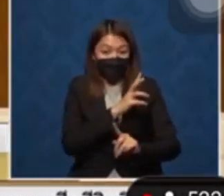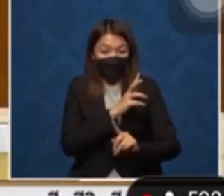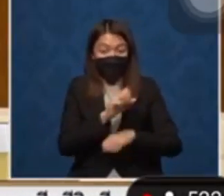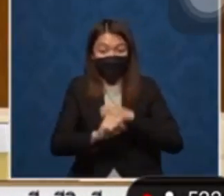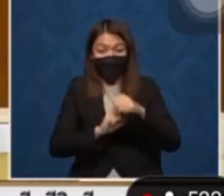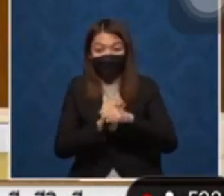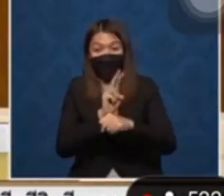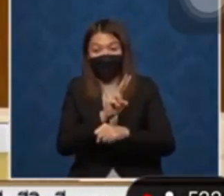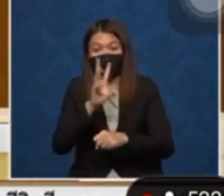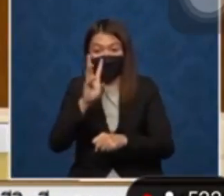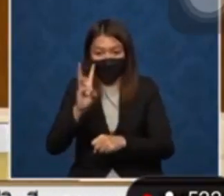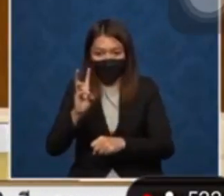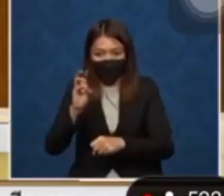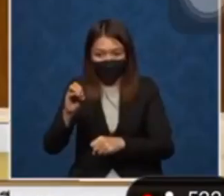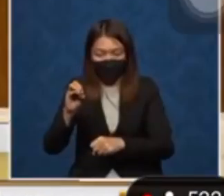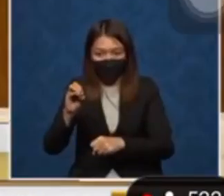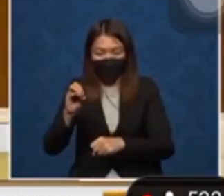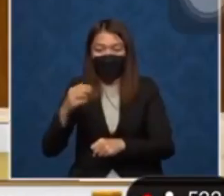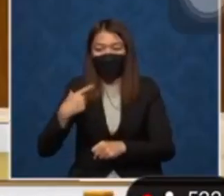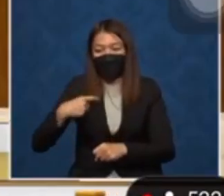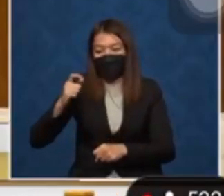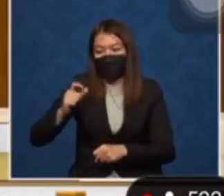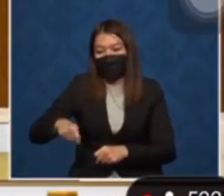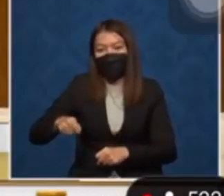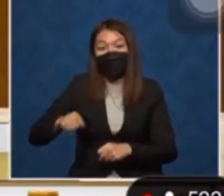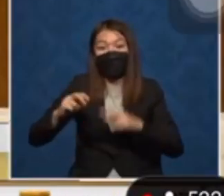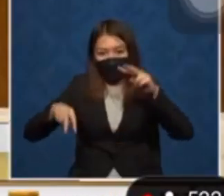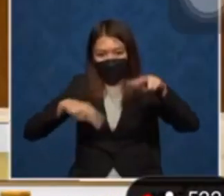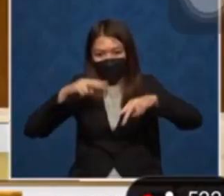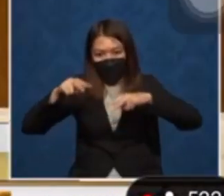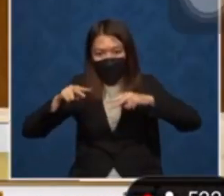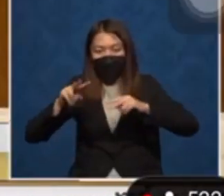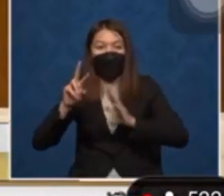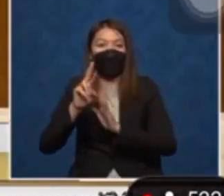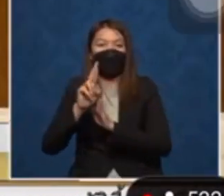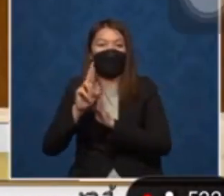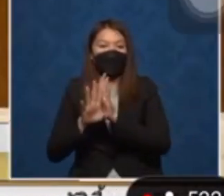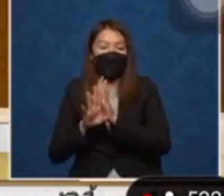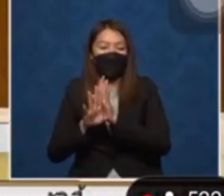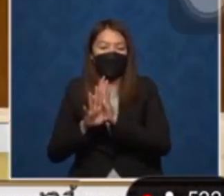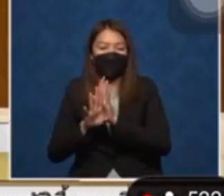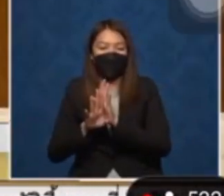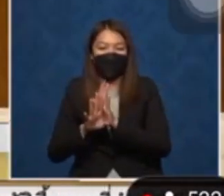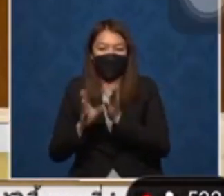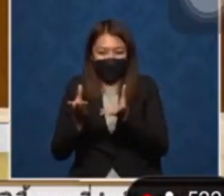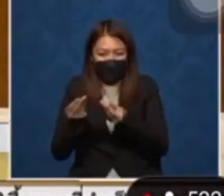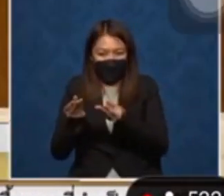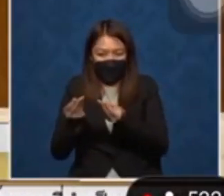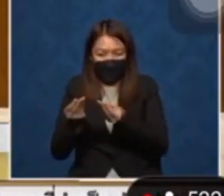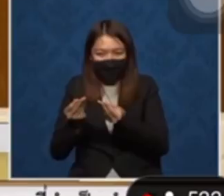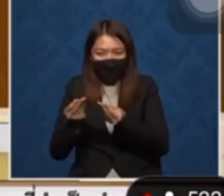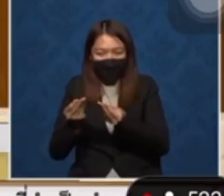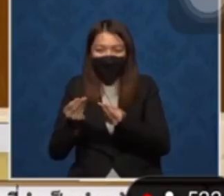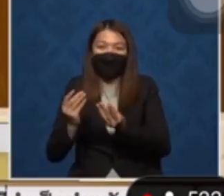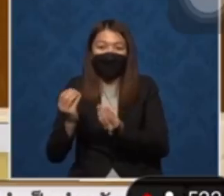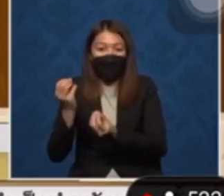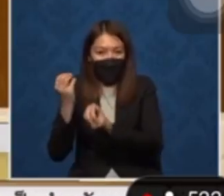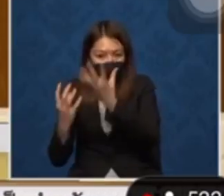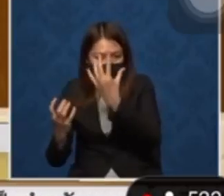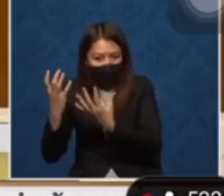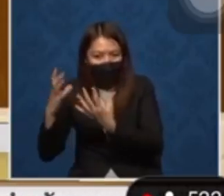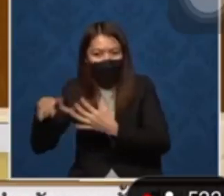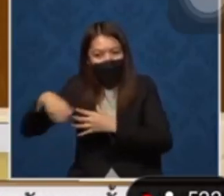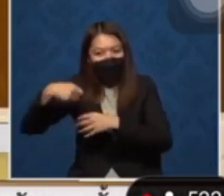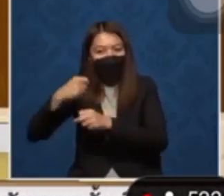2560มีคำพิพากษาศาลปกครองเพื่อให้ยกเลิกระเบียบที่จะนำที่ดินในเขตสปก.ไปทำประโยชน์อย่